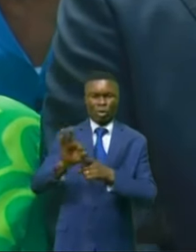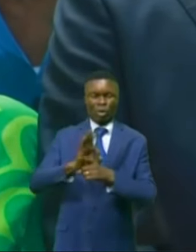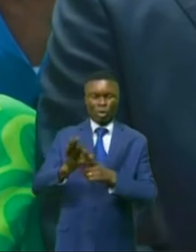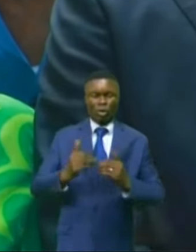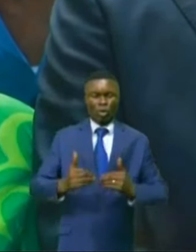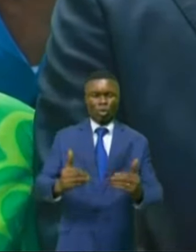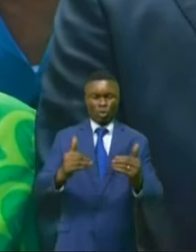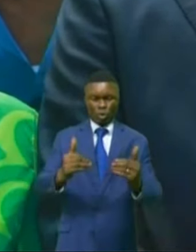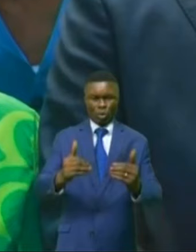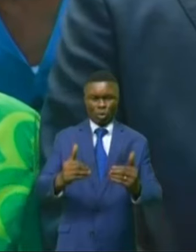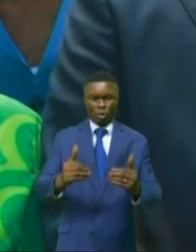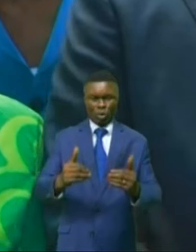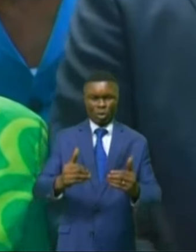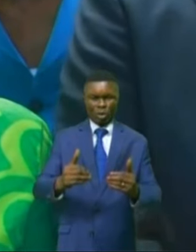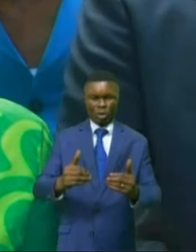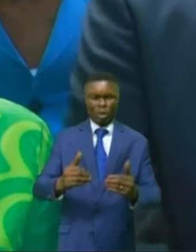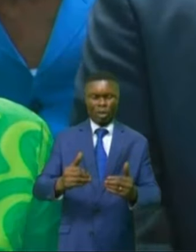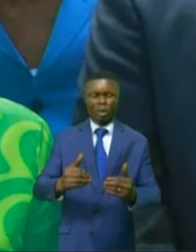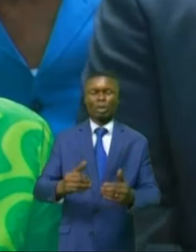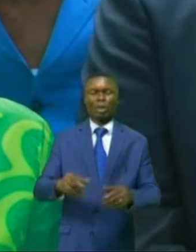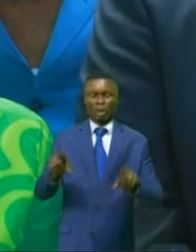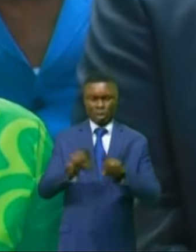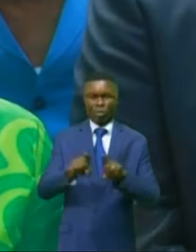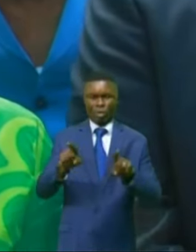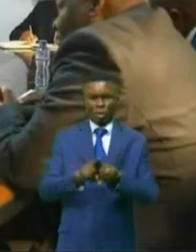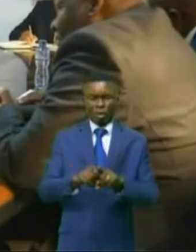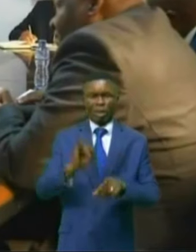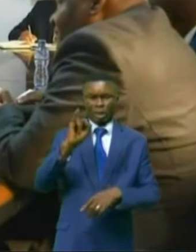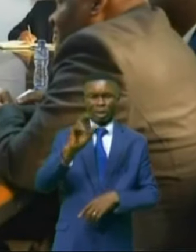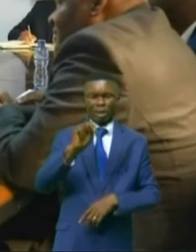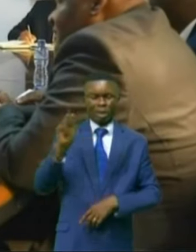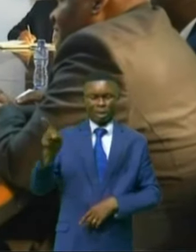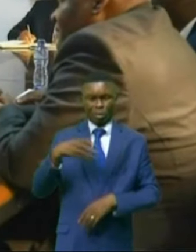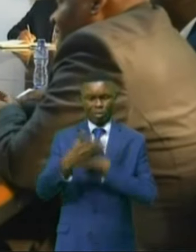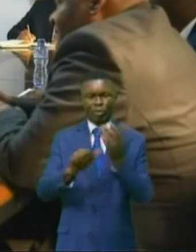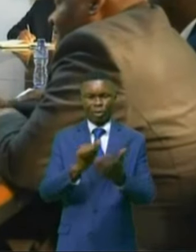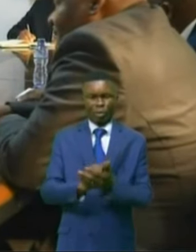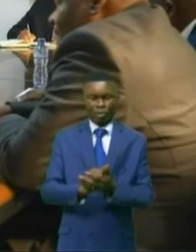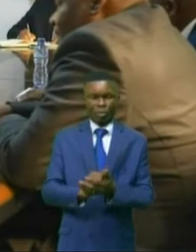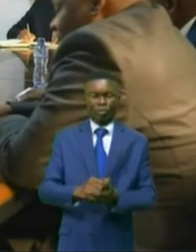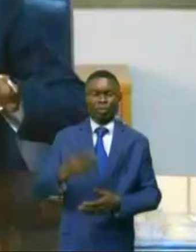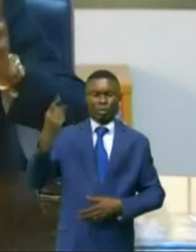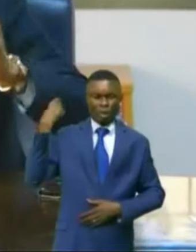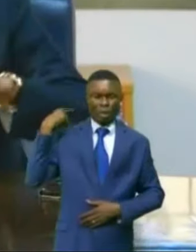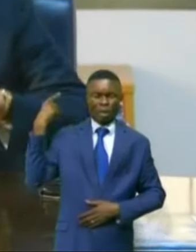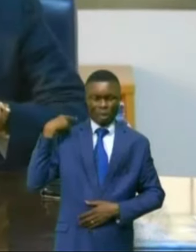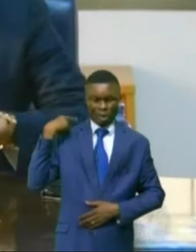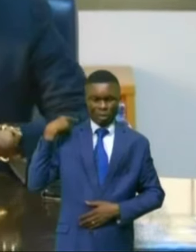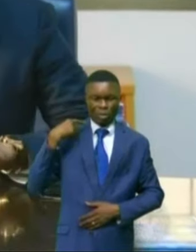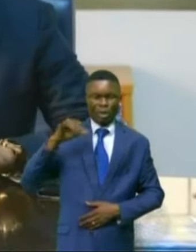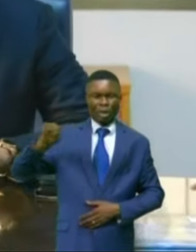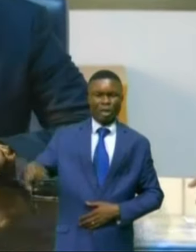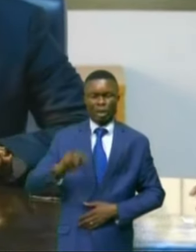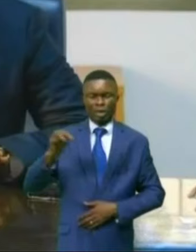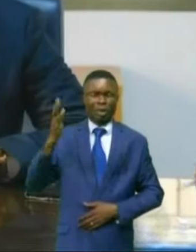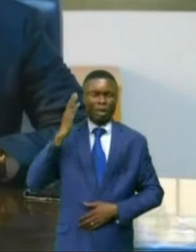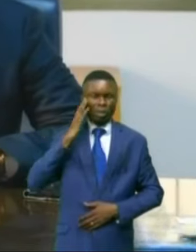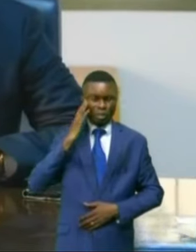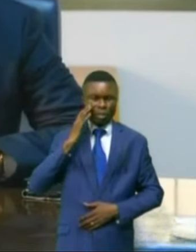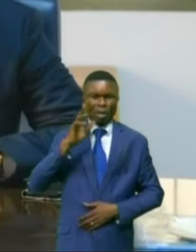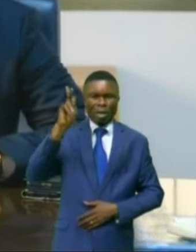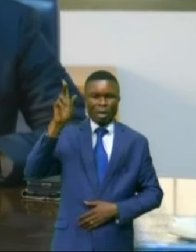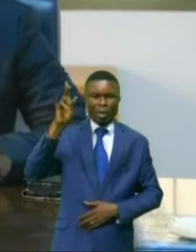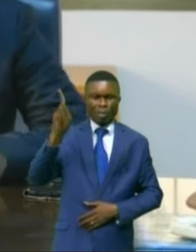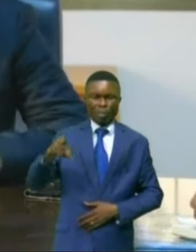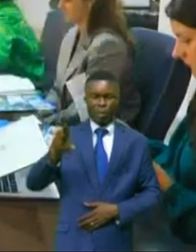continue. Et c'est ce que porte l'INPP. L'honorable Jean-Marie Doukoulassi Massamba, PCA de l'INPP,